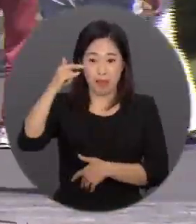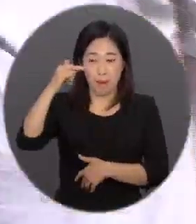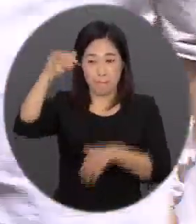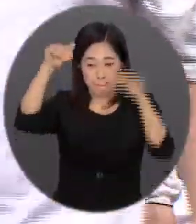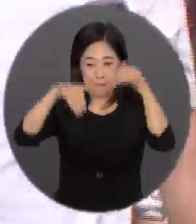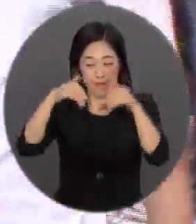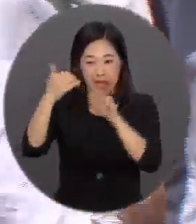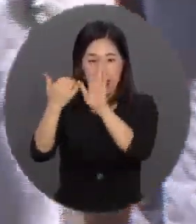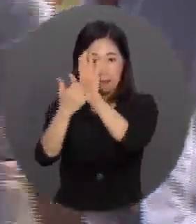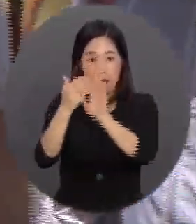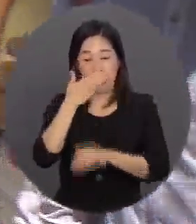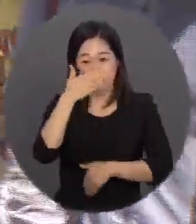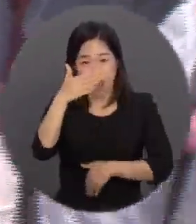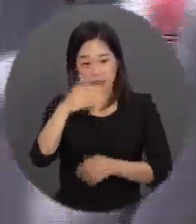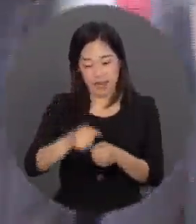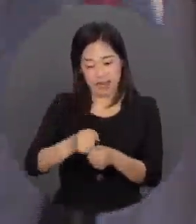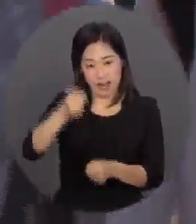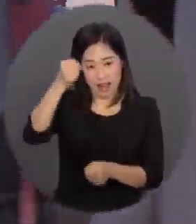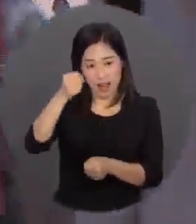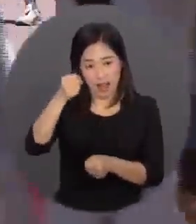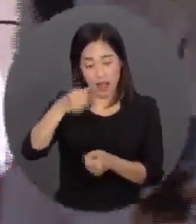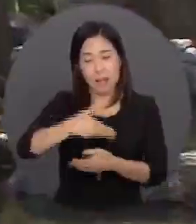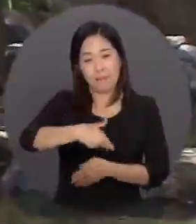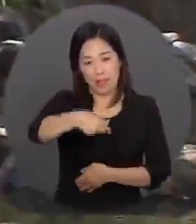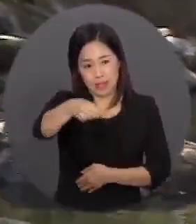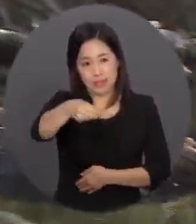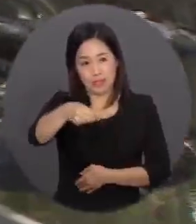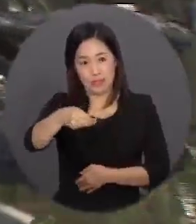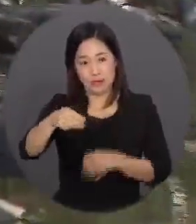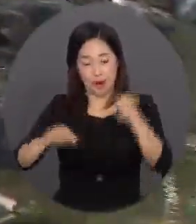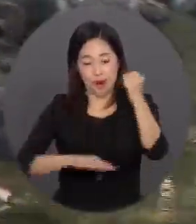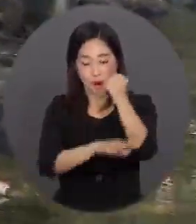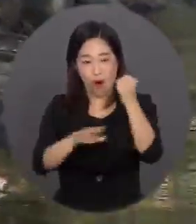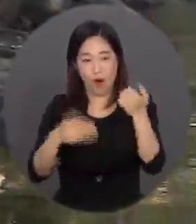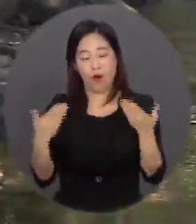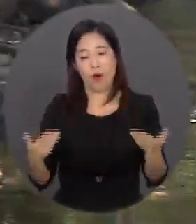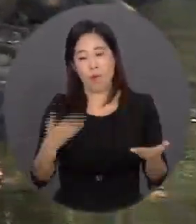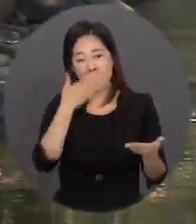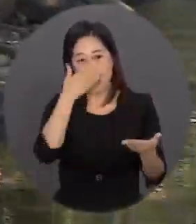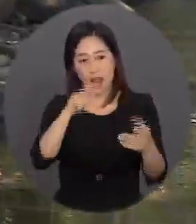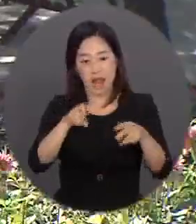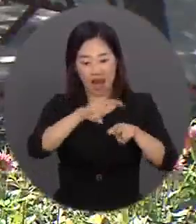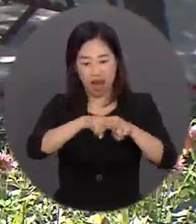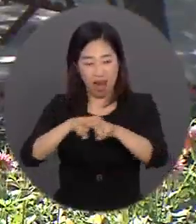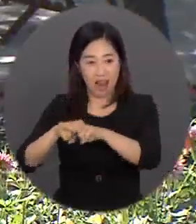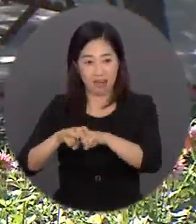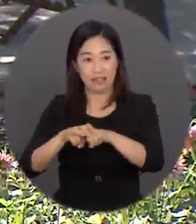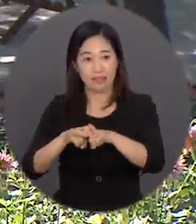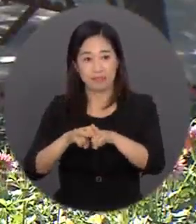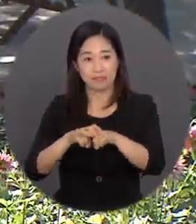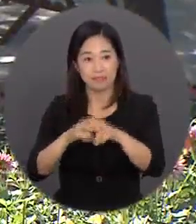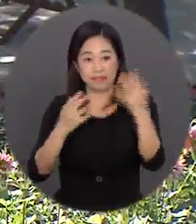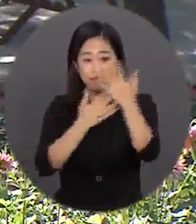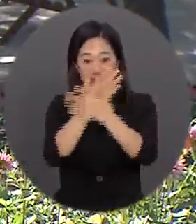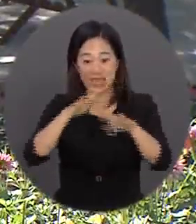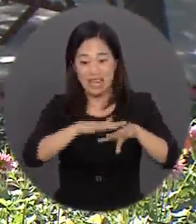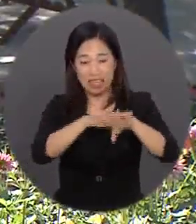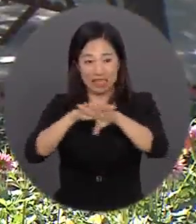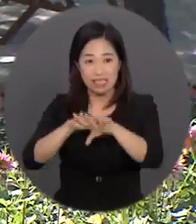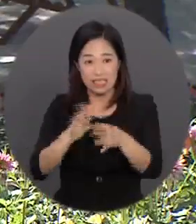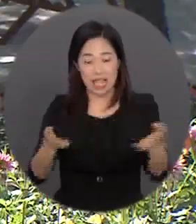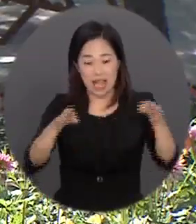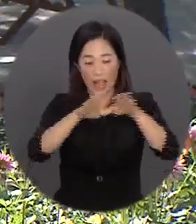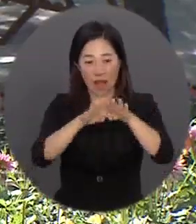있는 형형색색의 양산우산을 빌려주고 그늘에서 쉴 수 있는 통나무 의자와 안개 노즐 같은 시설물도